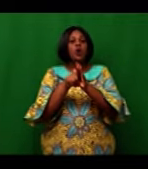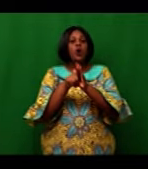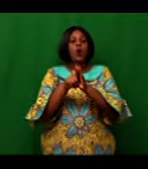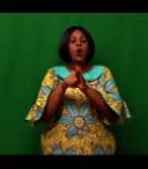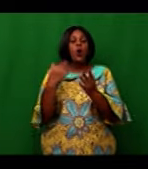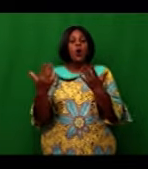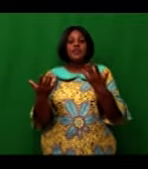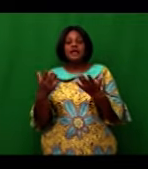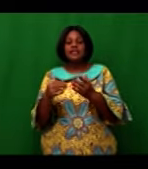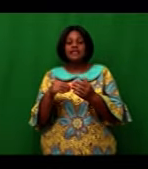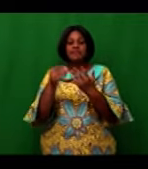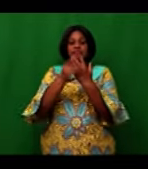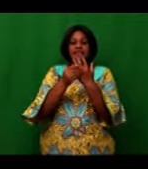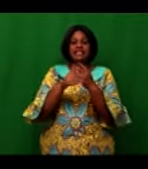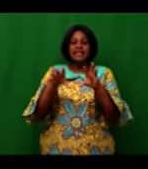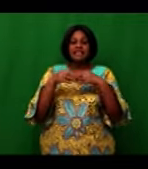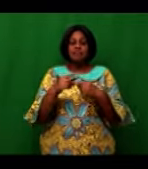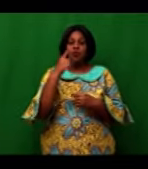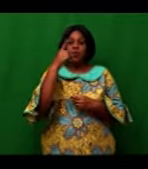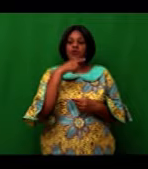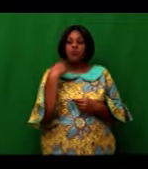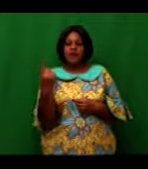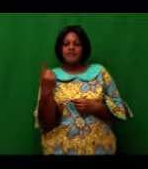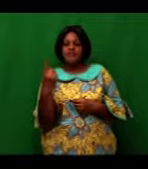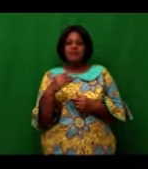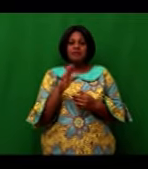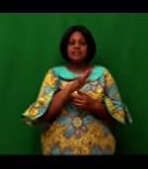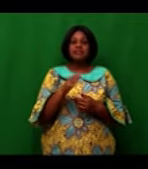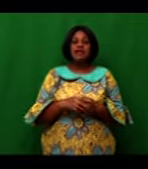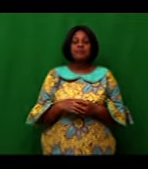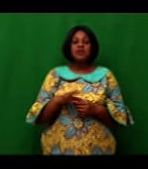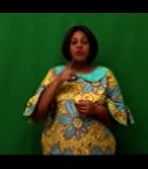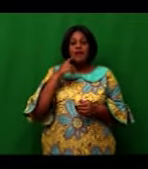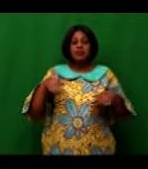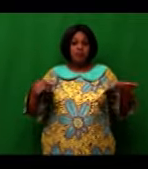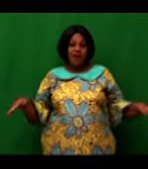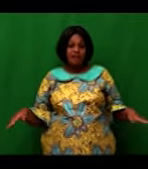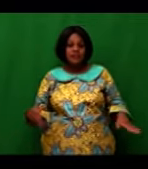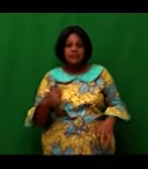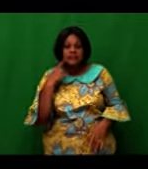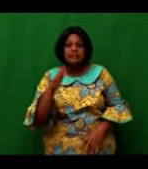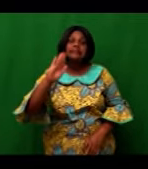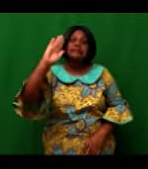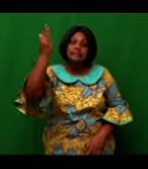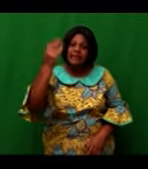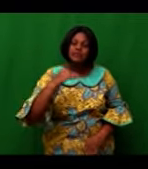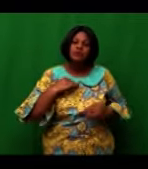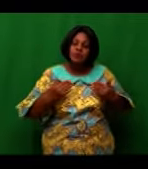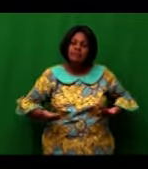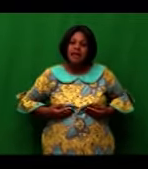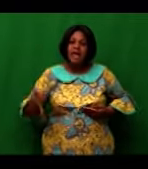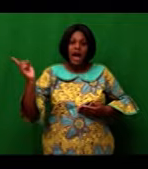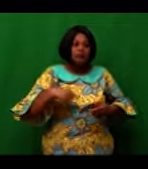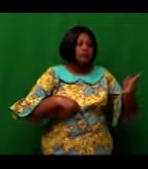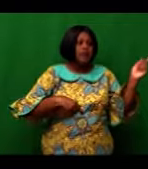mukadzi yeye mumwe chete asi musi unofa murume uyu kunouya vakadzi 10 vakabereka vana kumusana mai guru vakutokwira